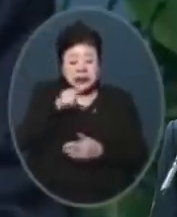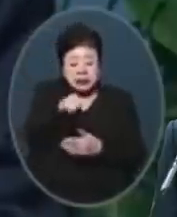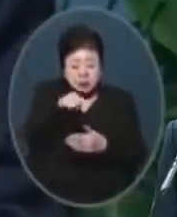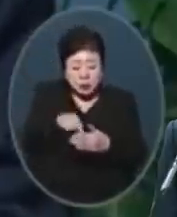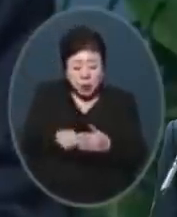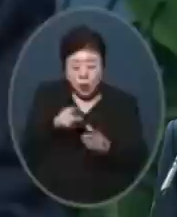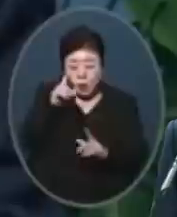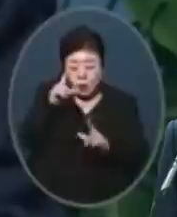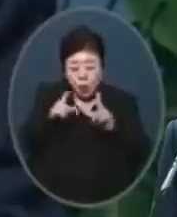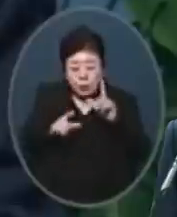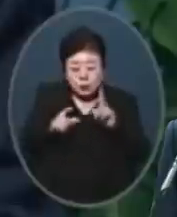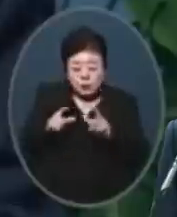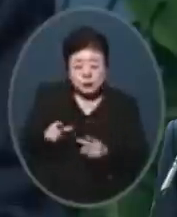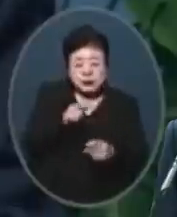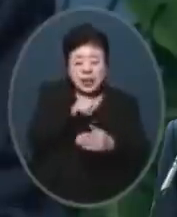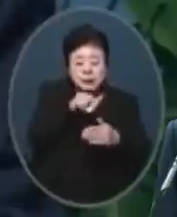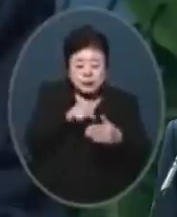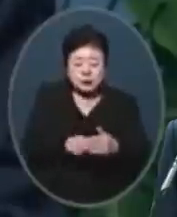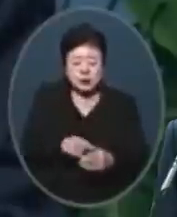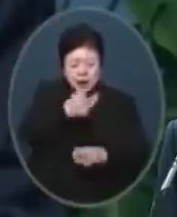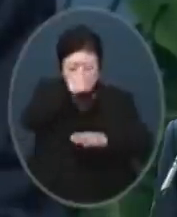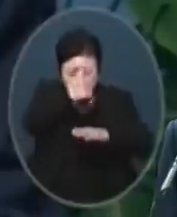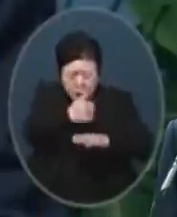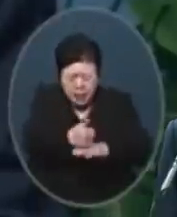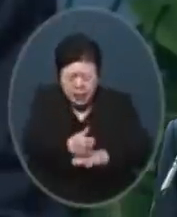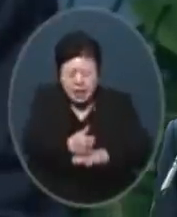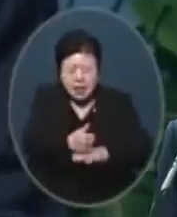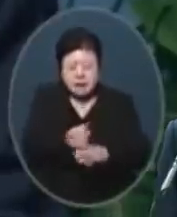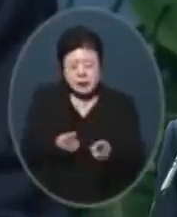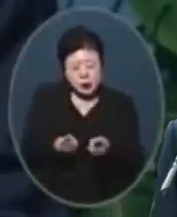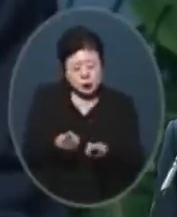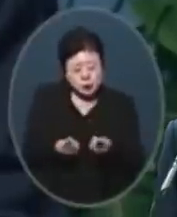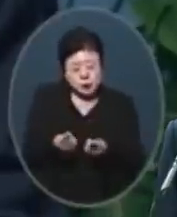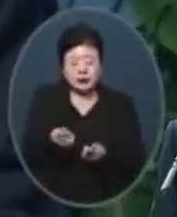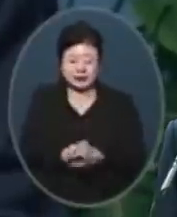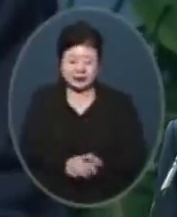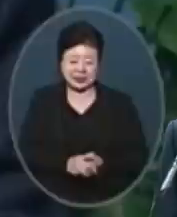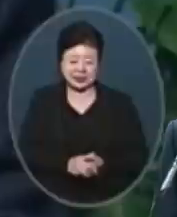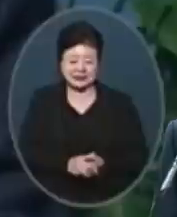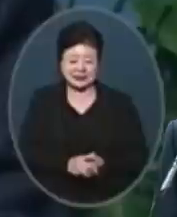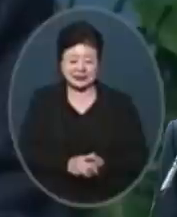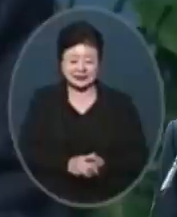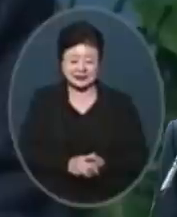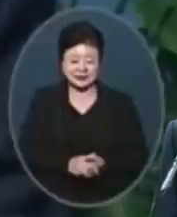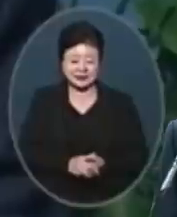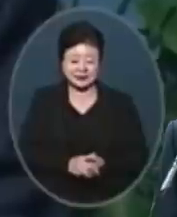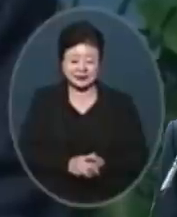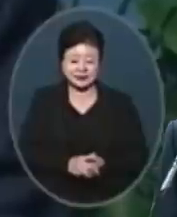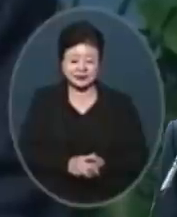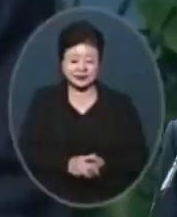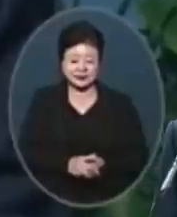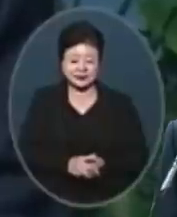모습이 자기 삶의 최후의 조종자인 것입니다.